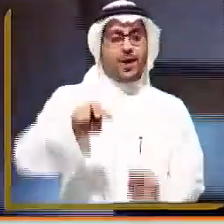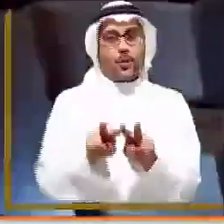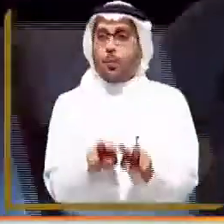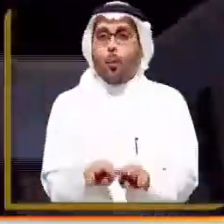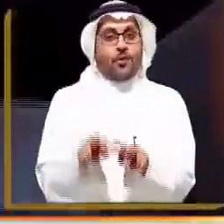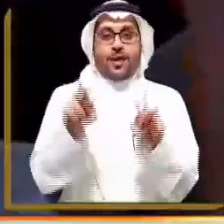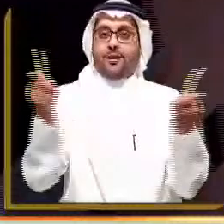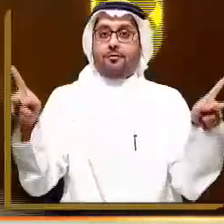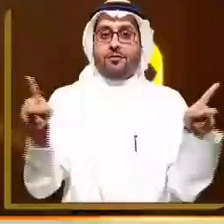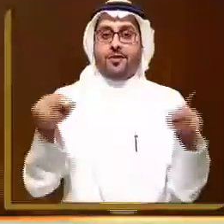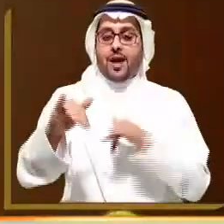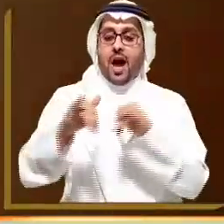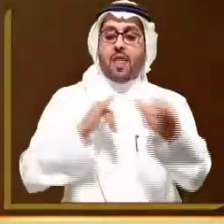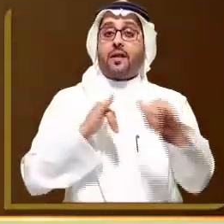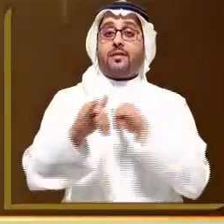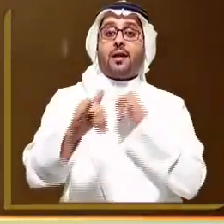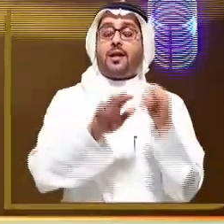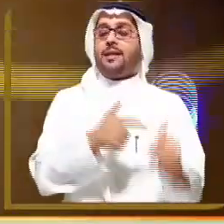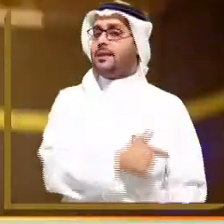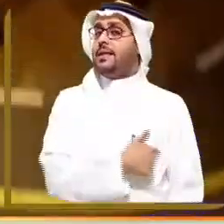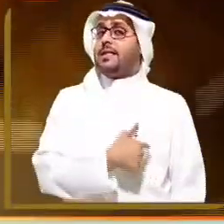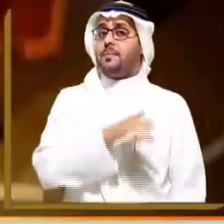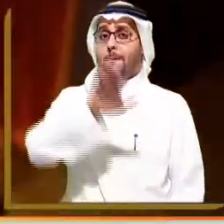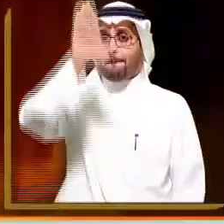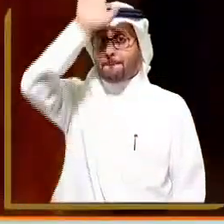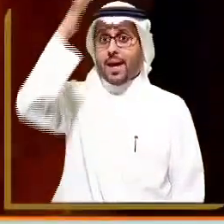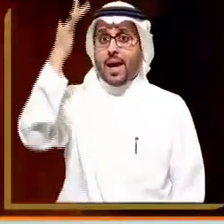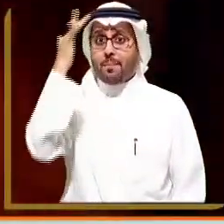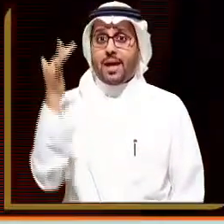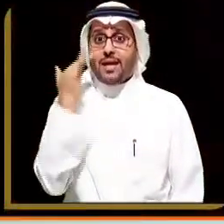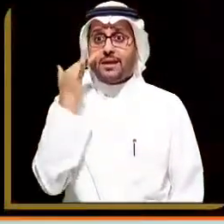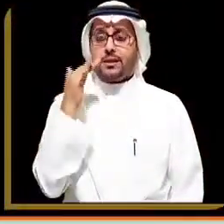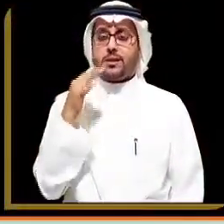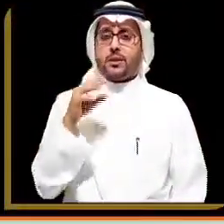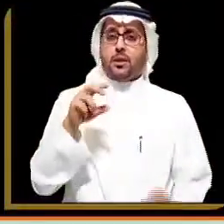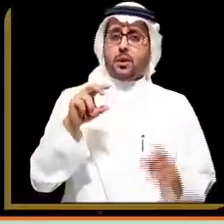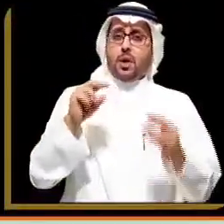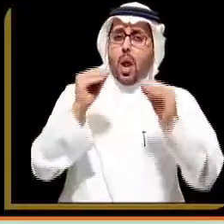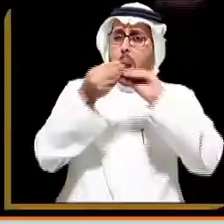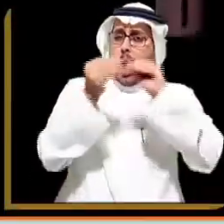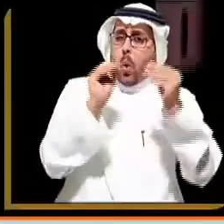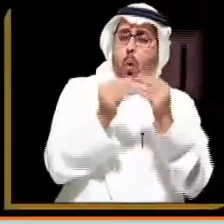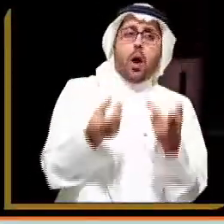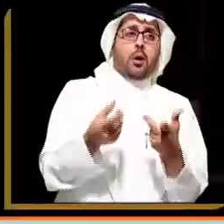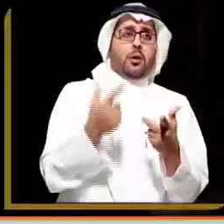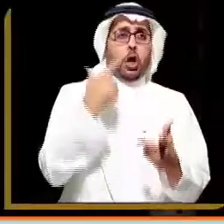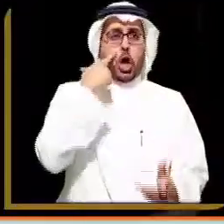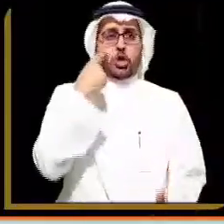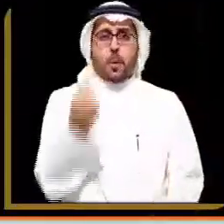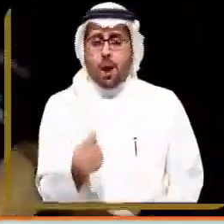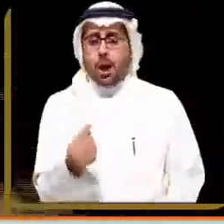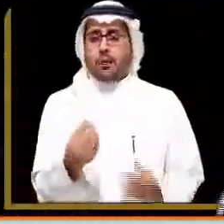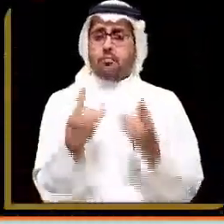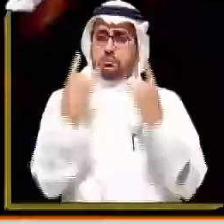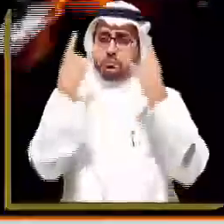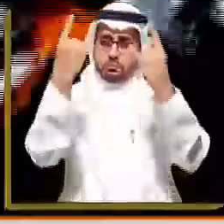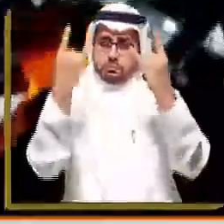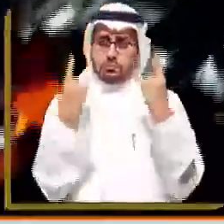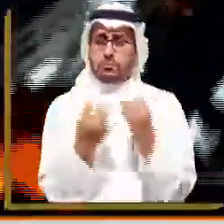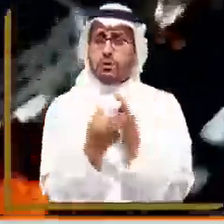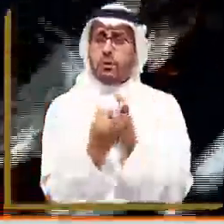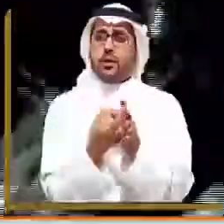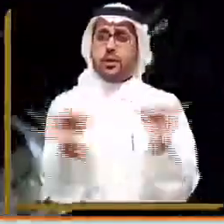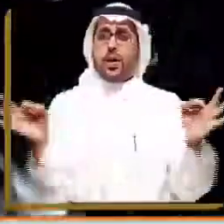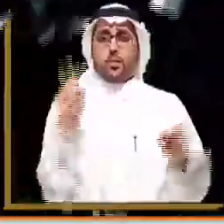شارع الملك عبد العزيز بمحافظة أبو عريش الأنظار بعد ظهوره بحلة جديدة ومميزة متمثلة